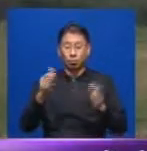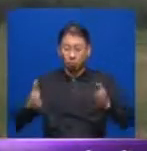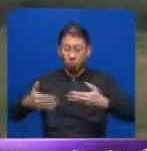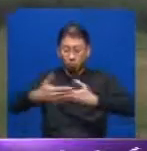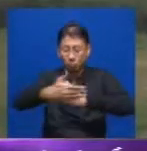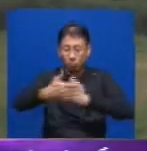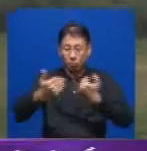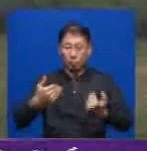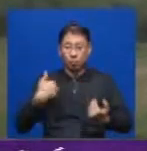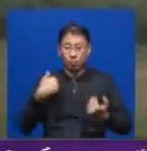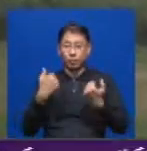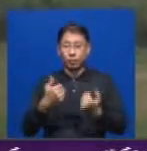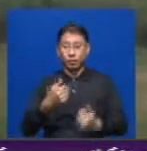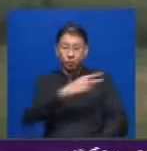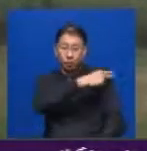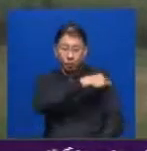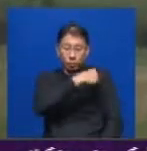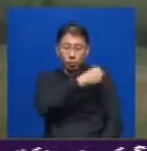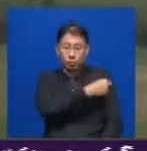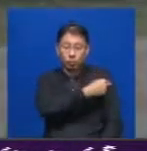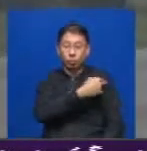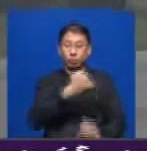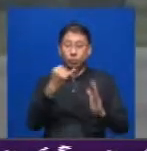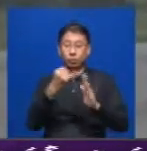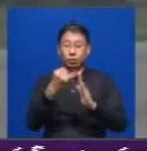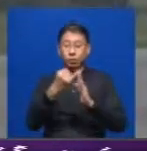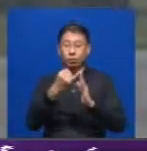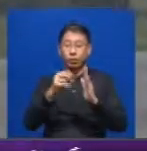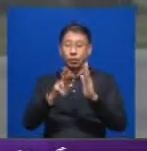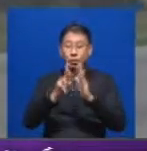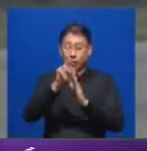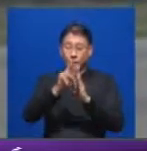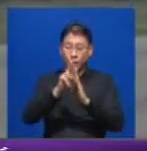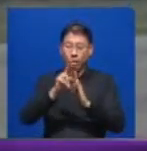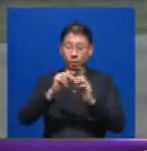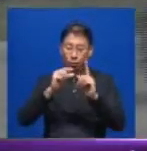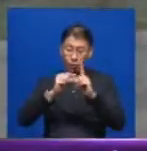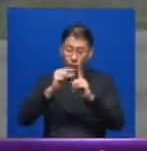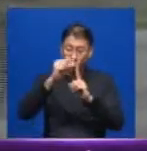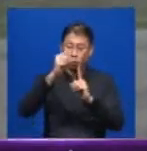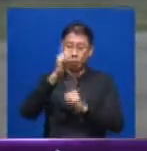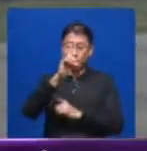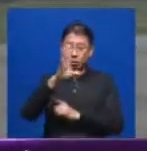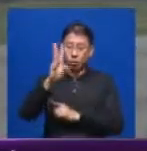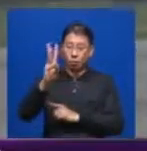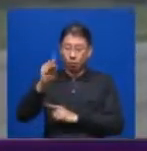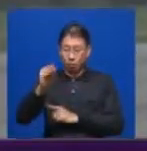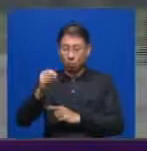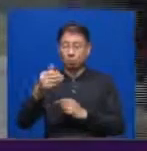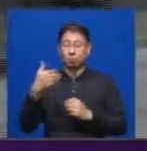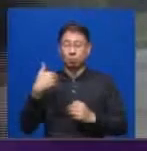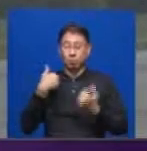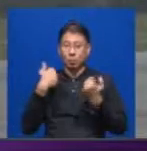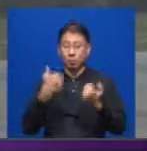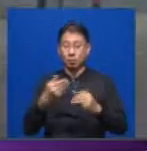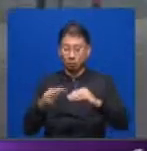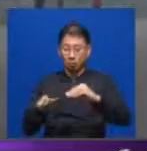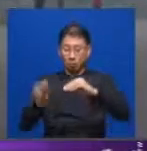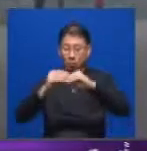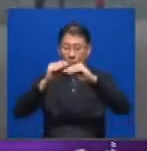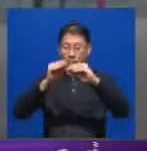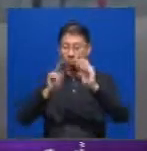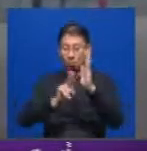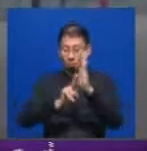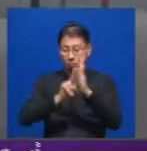ส่วนที่สำนักงานสาธารณสุขอำเภอแม่สายวัดได้ 160ไมโครกรัมต่อลูกบาศก์เมตรซึ่งเกินค่า